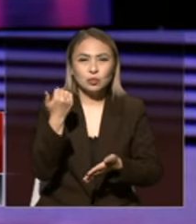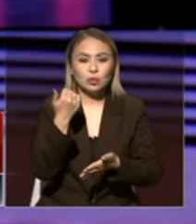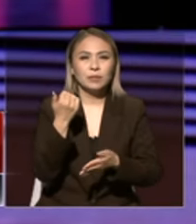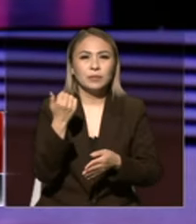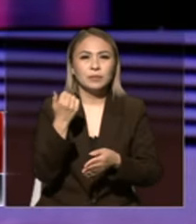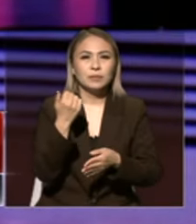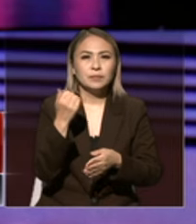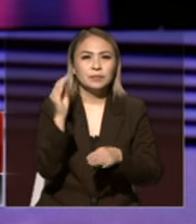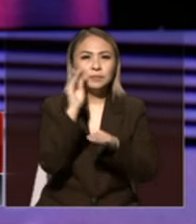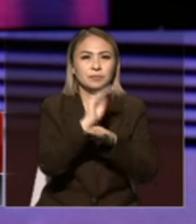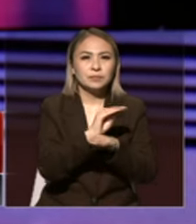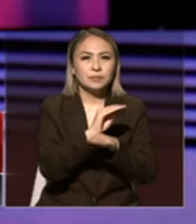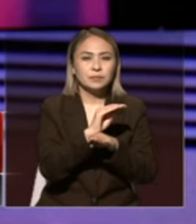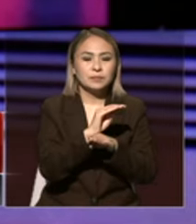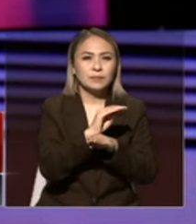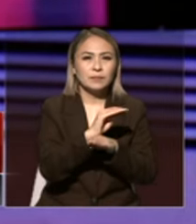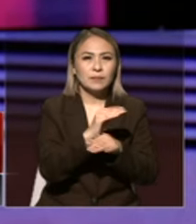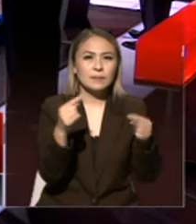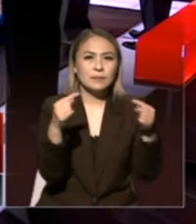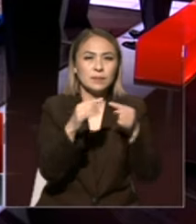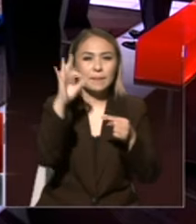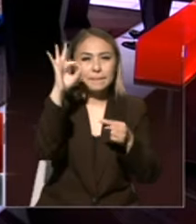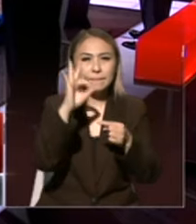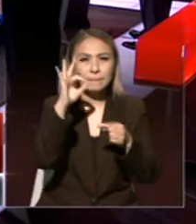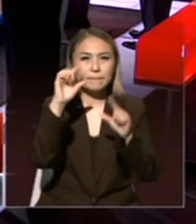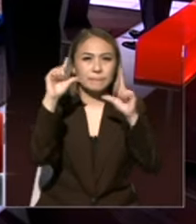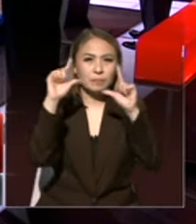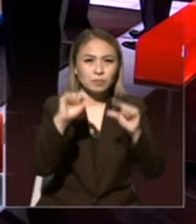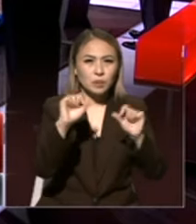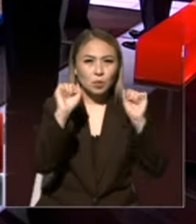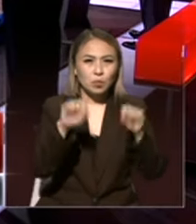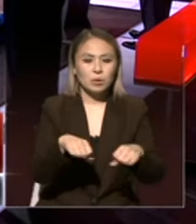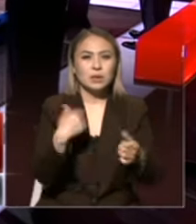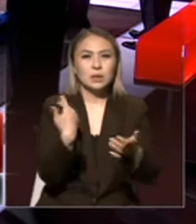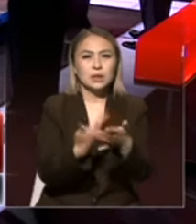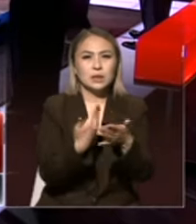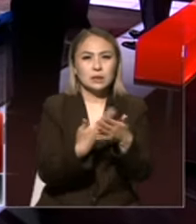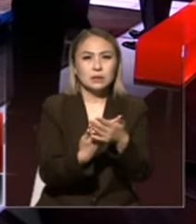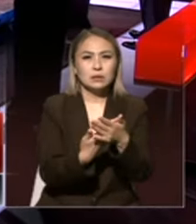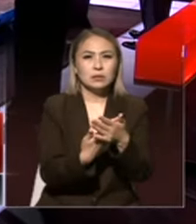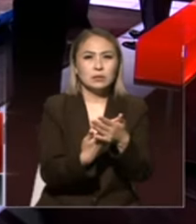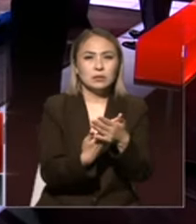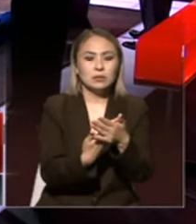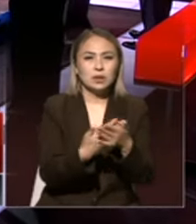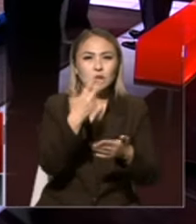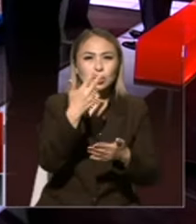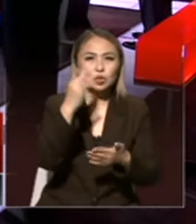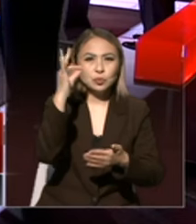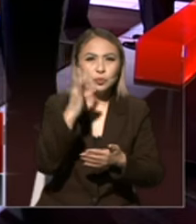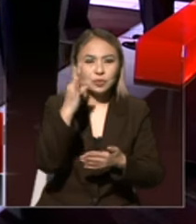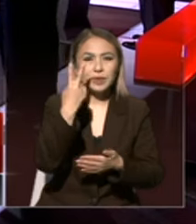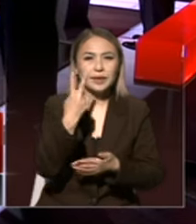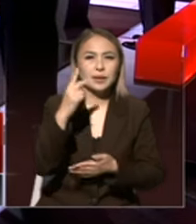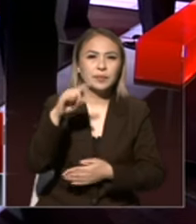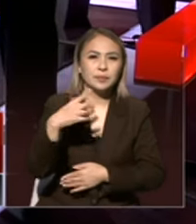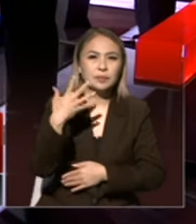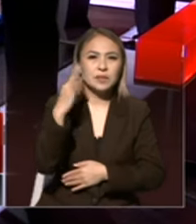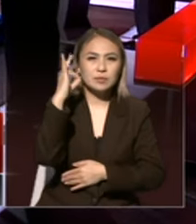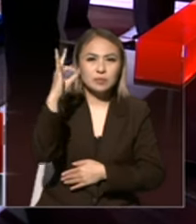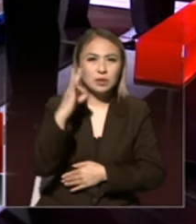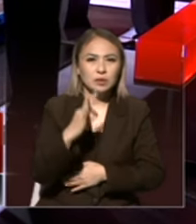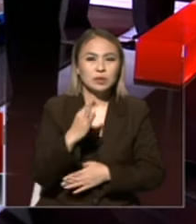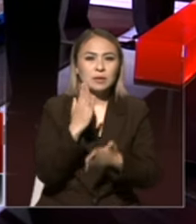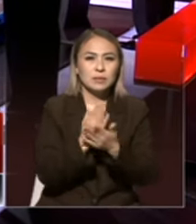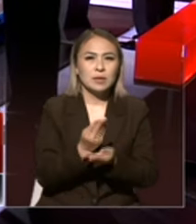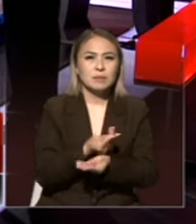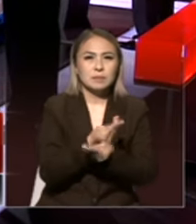Иә. Оны хотя бы процентін азайтсаңыздар, хотя бір 3%-та, 2,5%-та жұрт беріп атыр